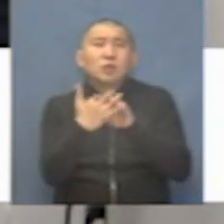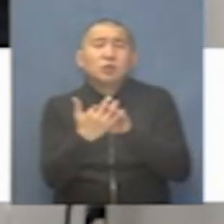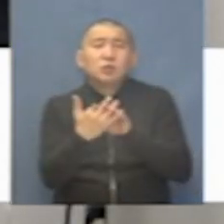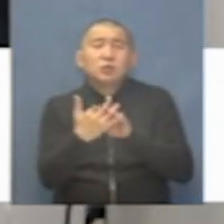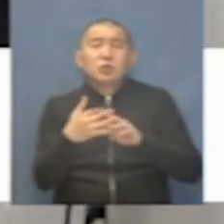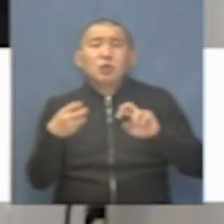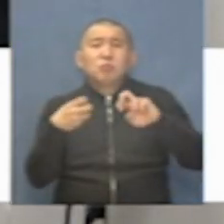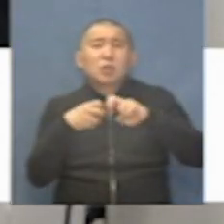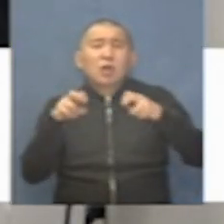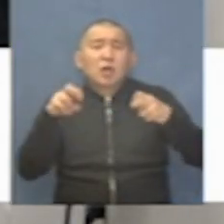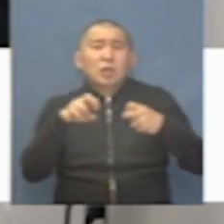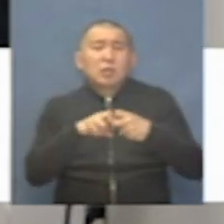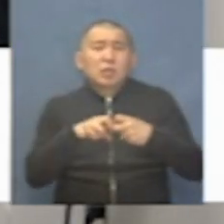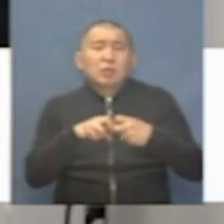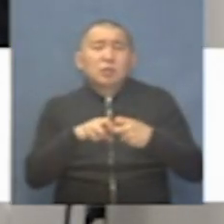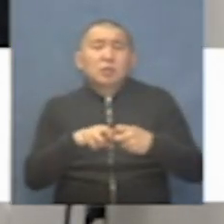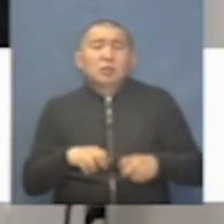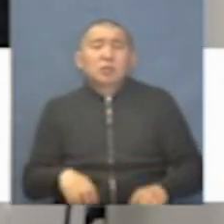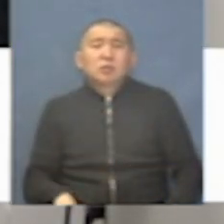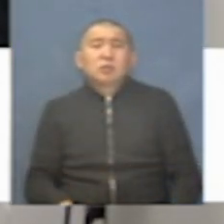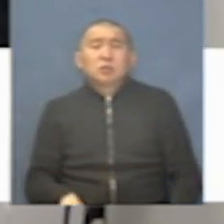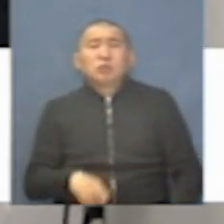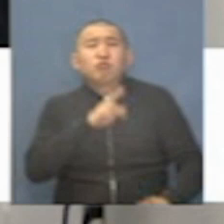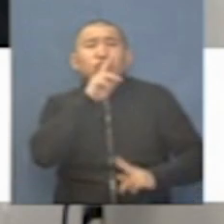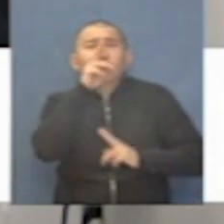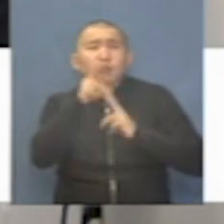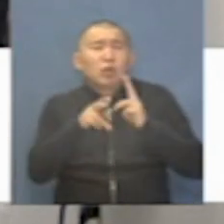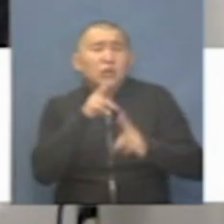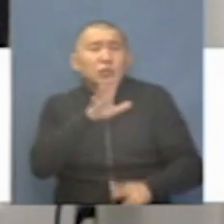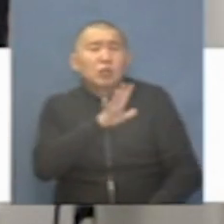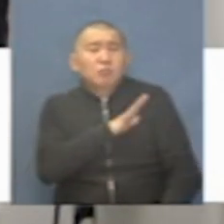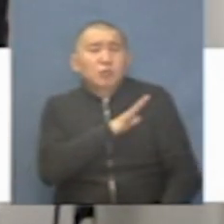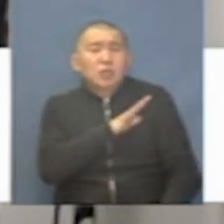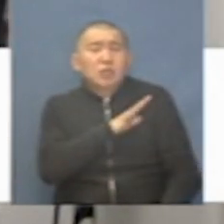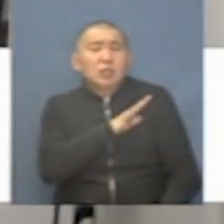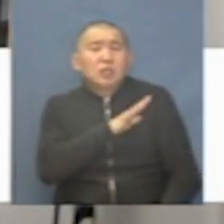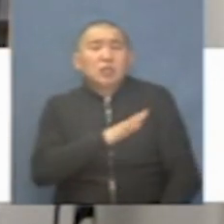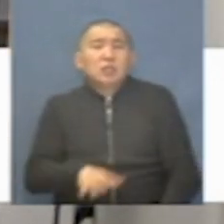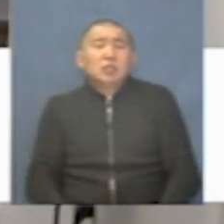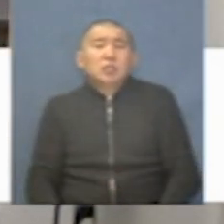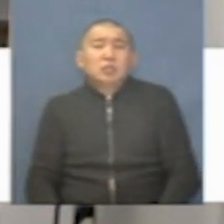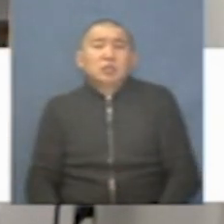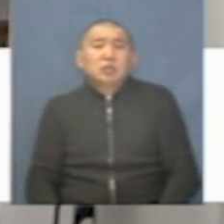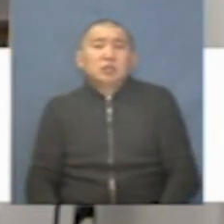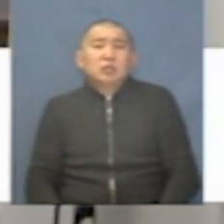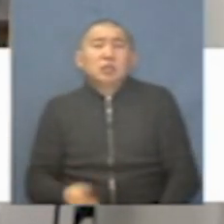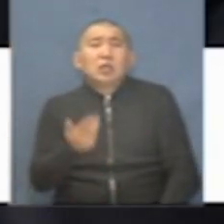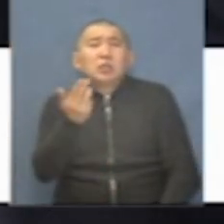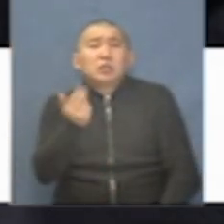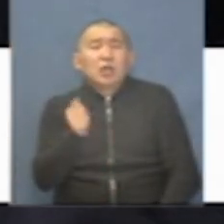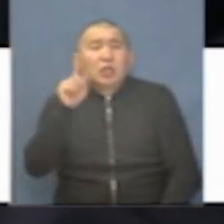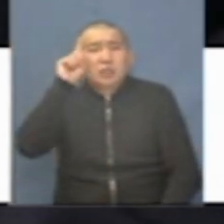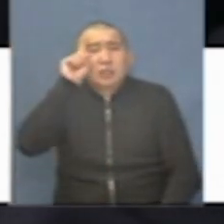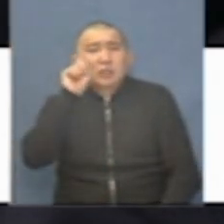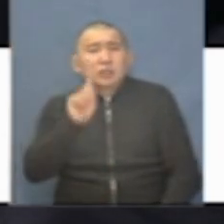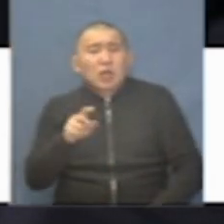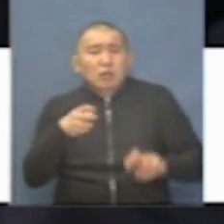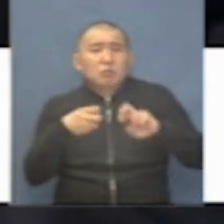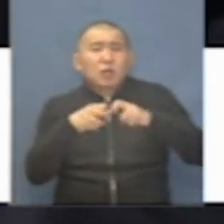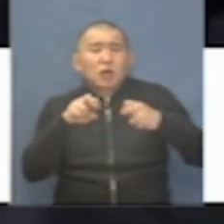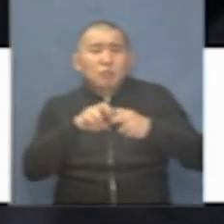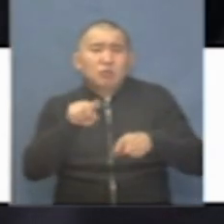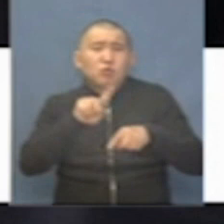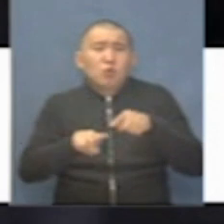Ауылдағы қордаланған мәселелер бойынша тиісті мекемелерге бардық. Олар елді мекеннің жағдайымен таныспыз. Түйін